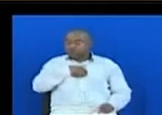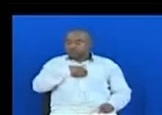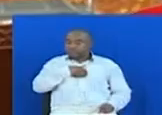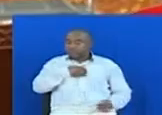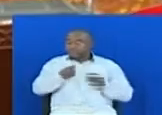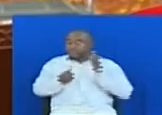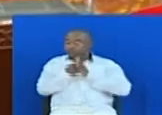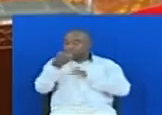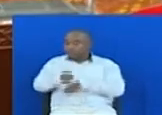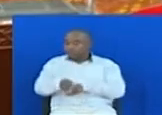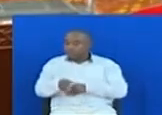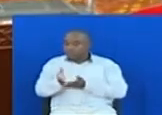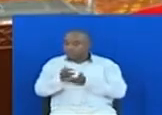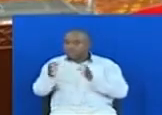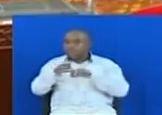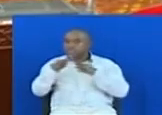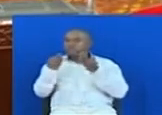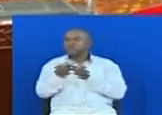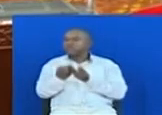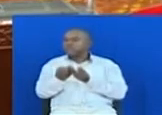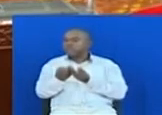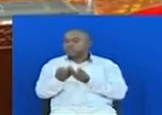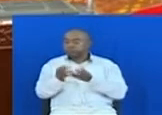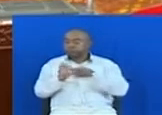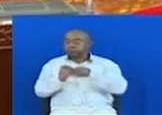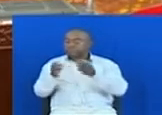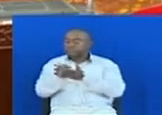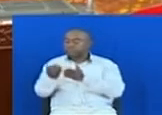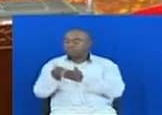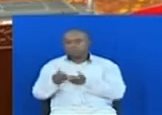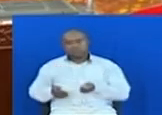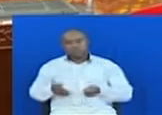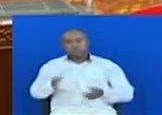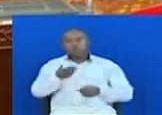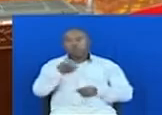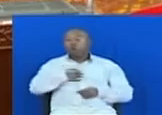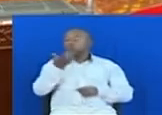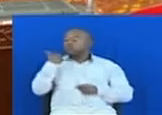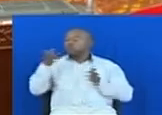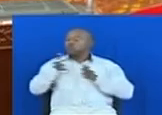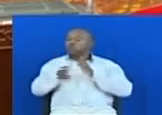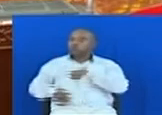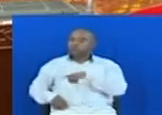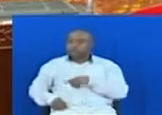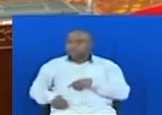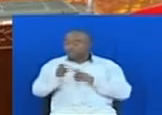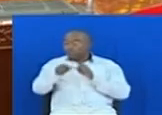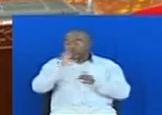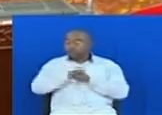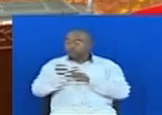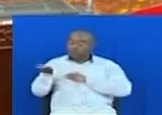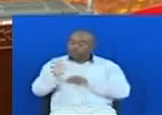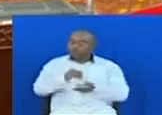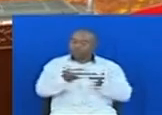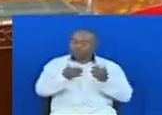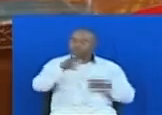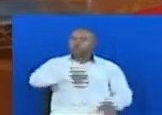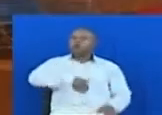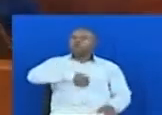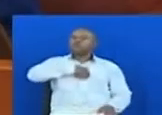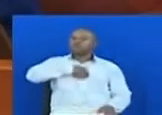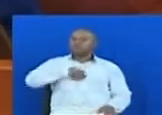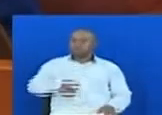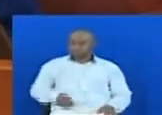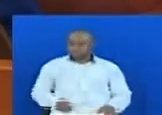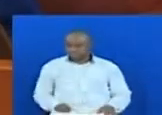ilikuwa baadhi ya familia zinawakimbia wagonjwa wao kwa sababu hofu ilikuwa kubwa sana. Kwa hiyo watu wengine wamejifia kwa maana hiyo. Na kwenye hospitali